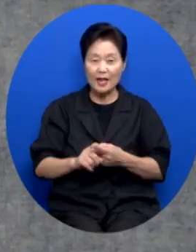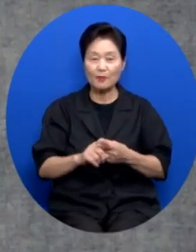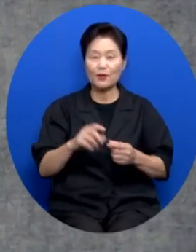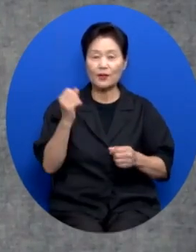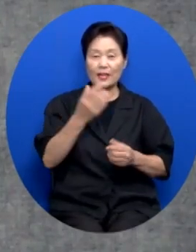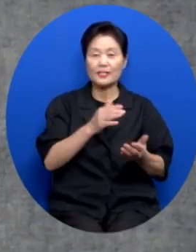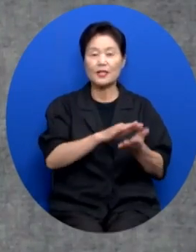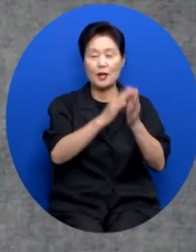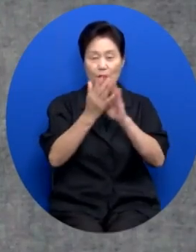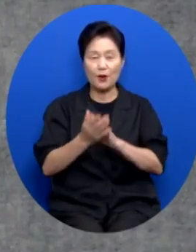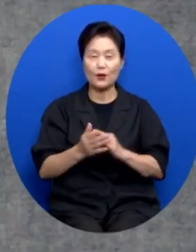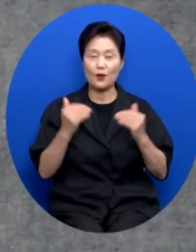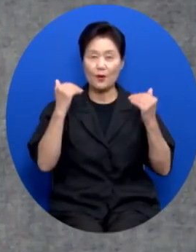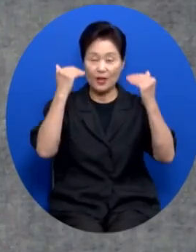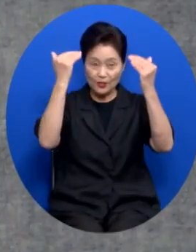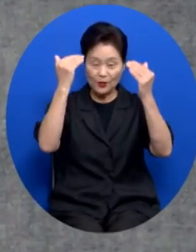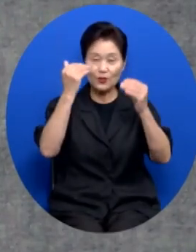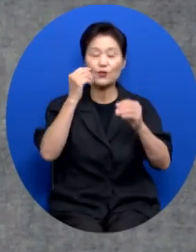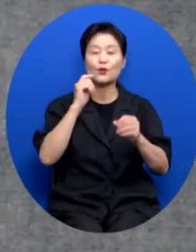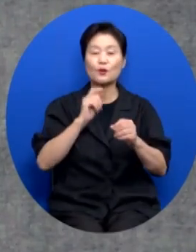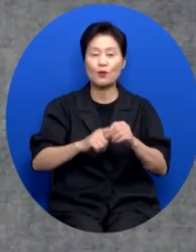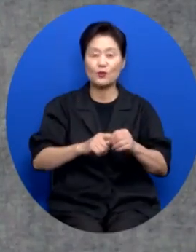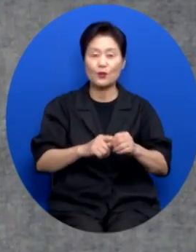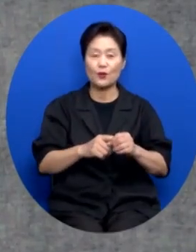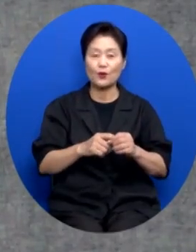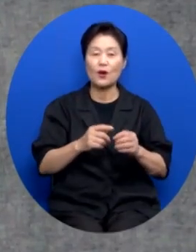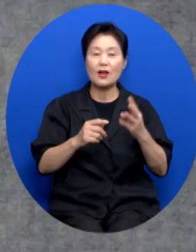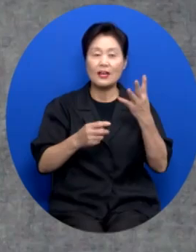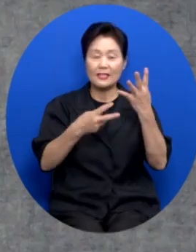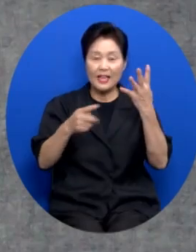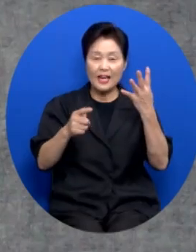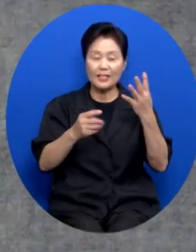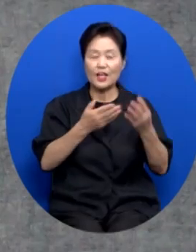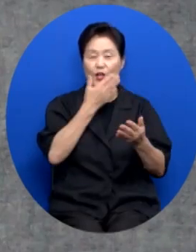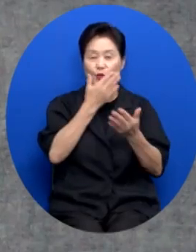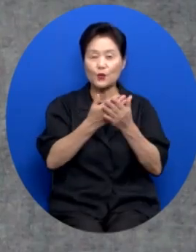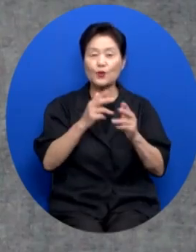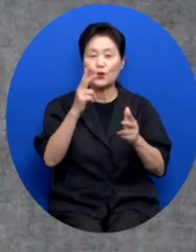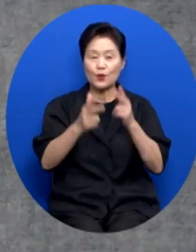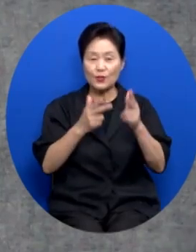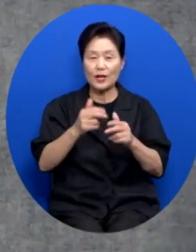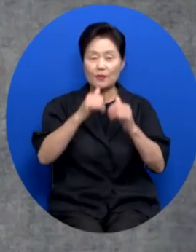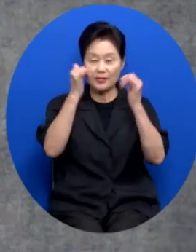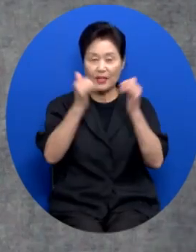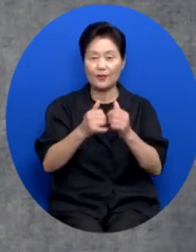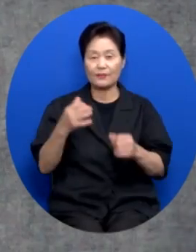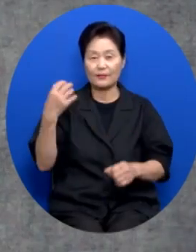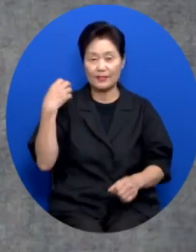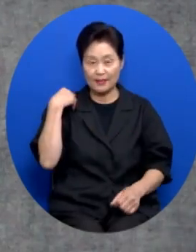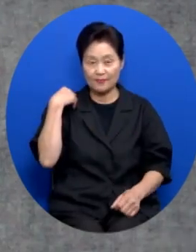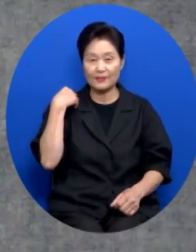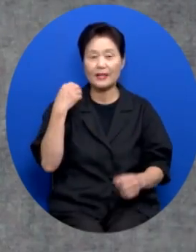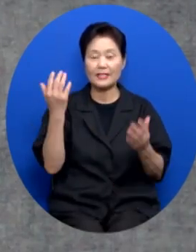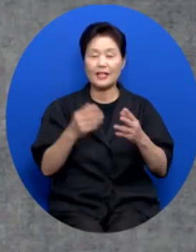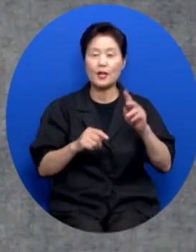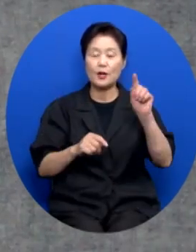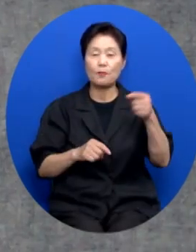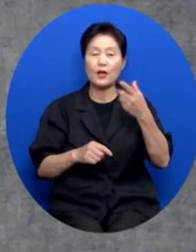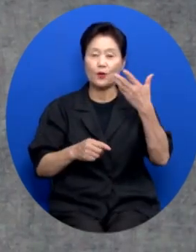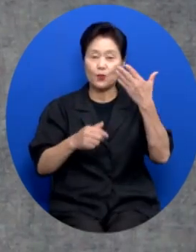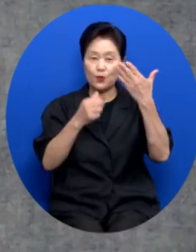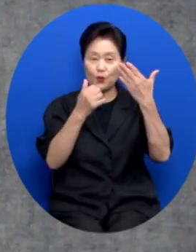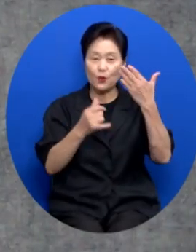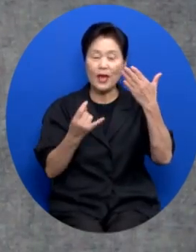이루고자 4대 중점 사업과 대사회적인 책무와 사명을 감당하는 데 109회